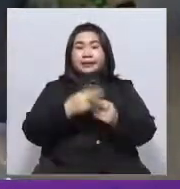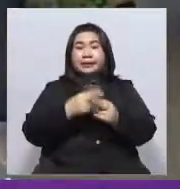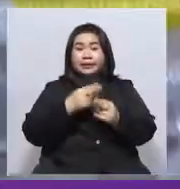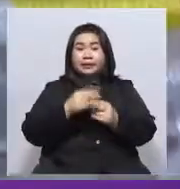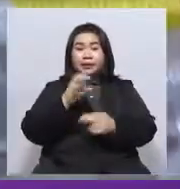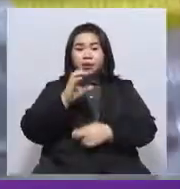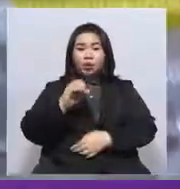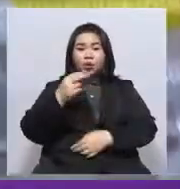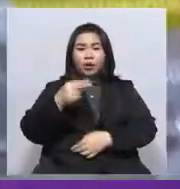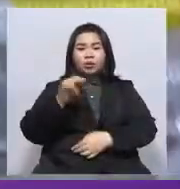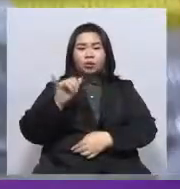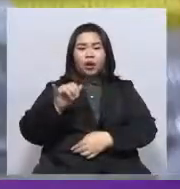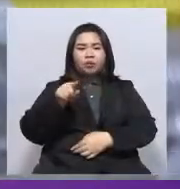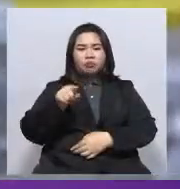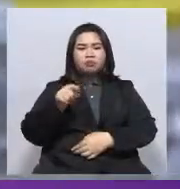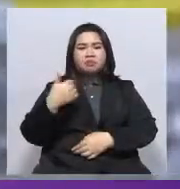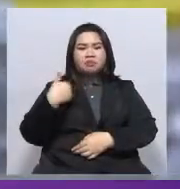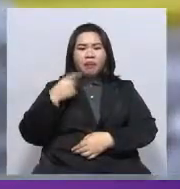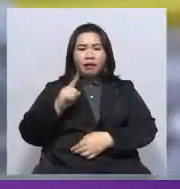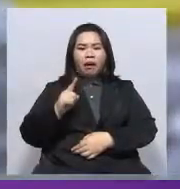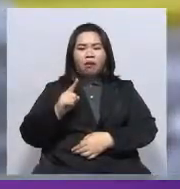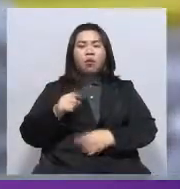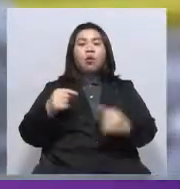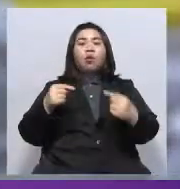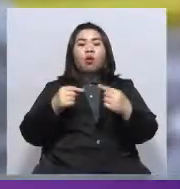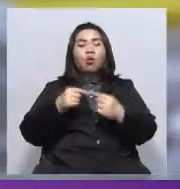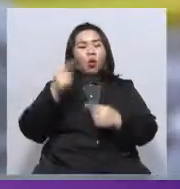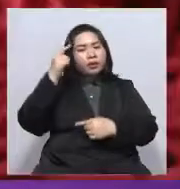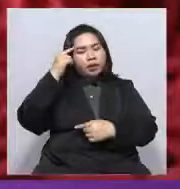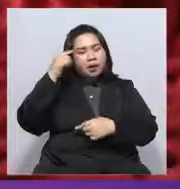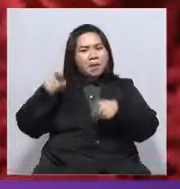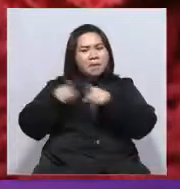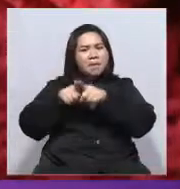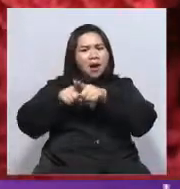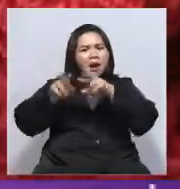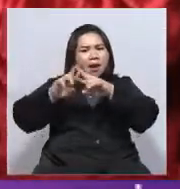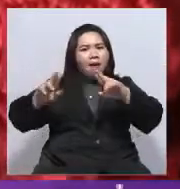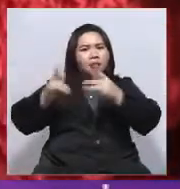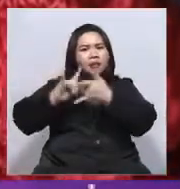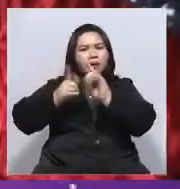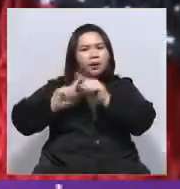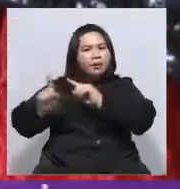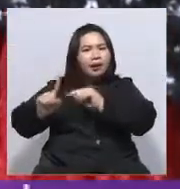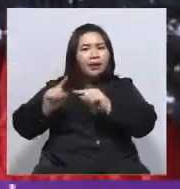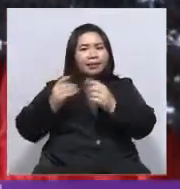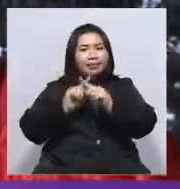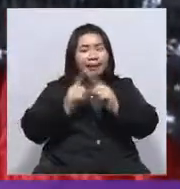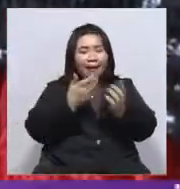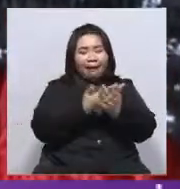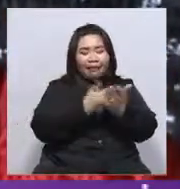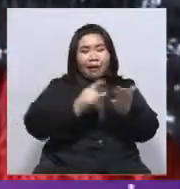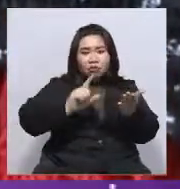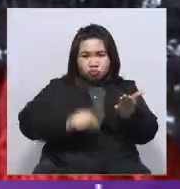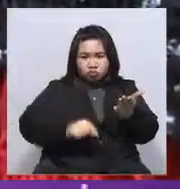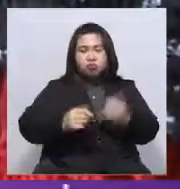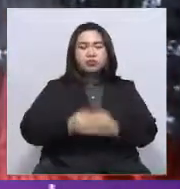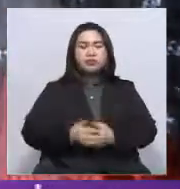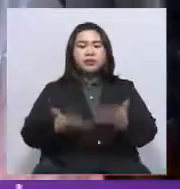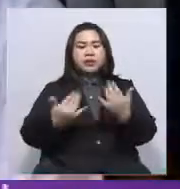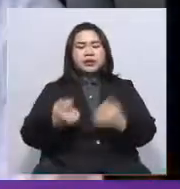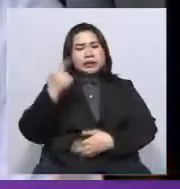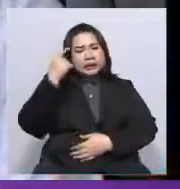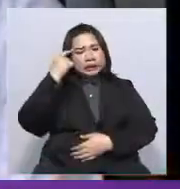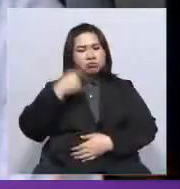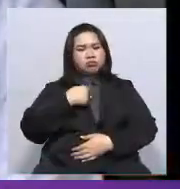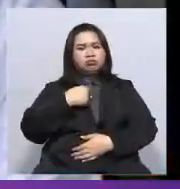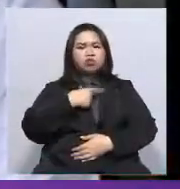อ้ไมแบร์โดยใช้หลักการยึดคุณภาพสินค้าบนห้างแต่ใช้ราคาของตลาดนัด เราเป็นคนที่บริโภ